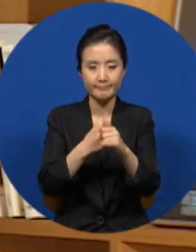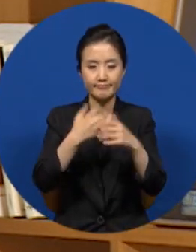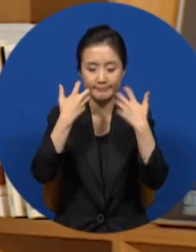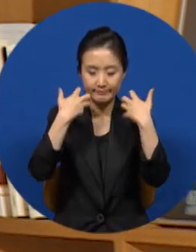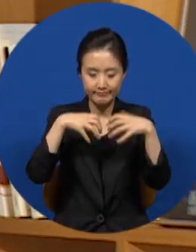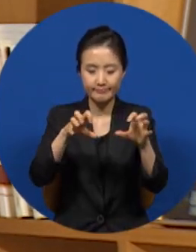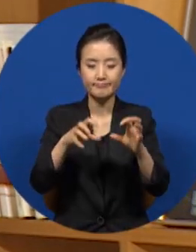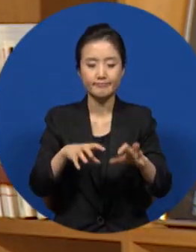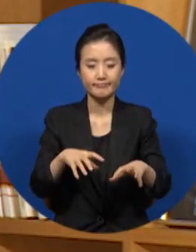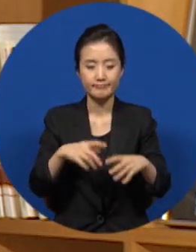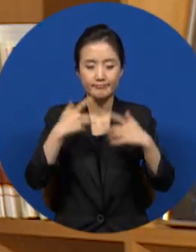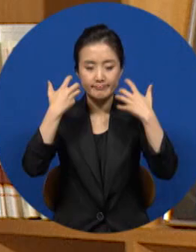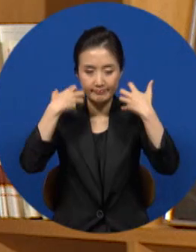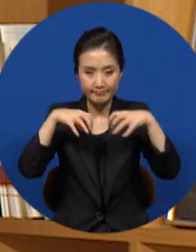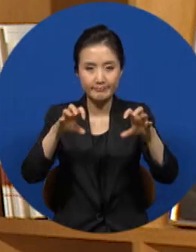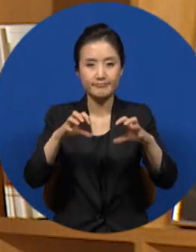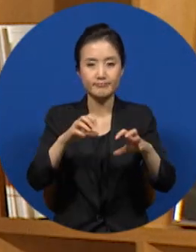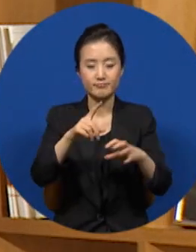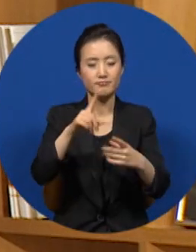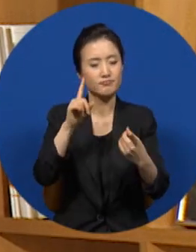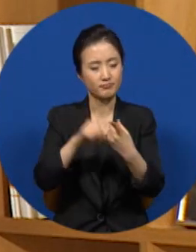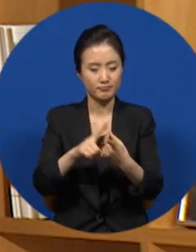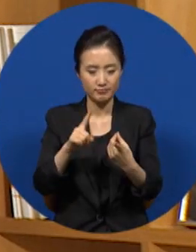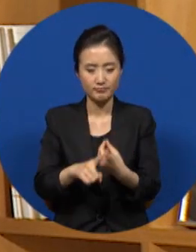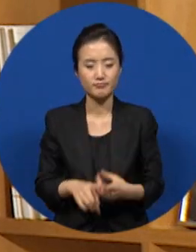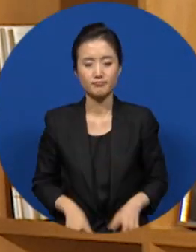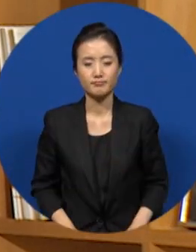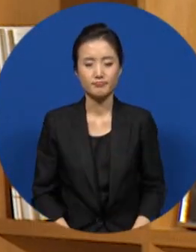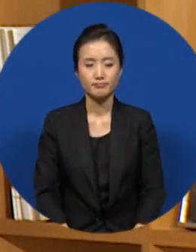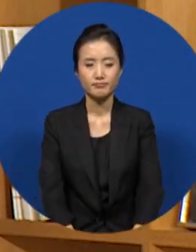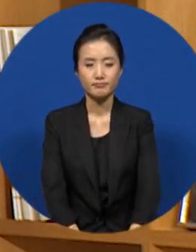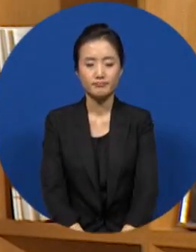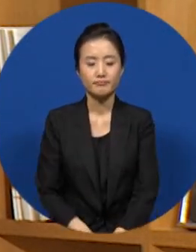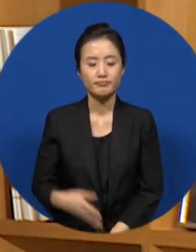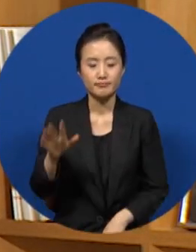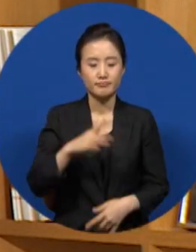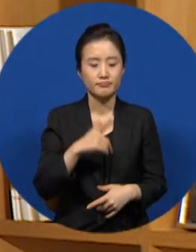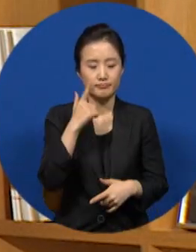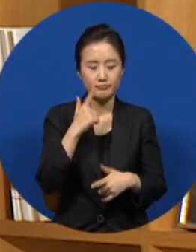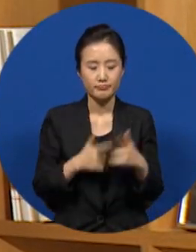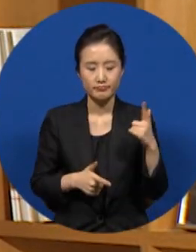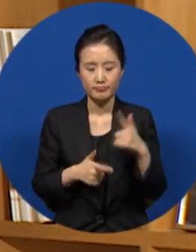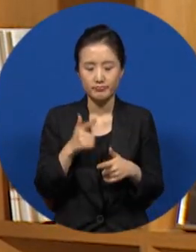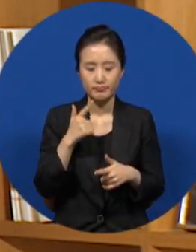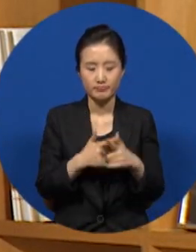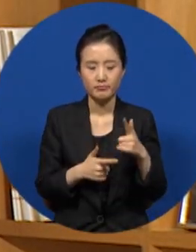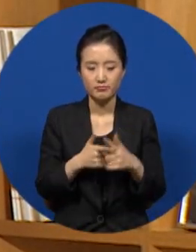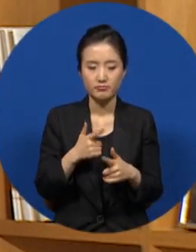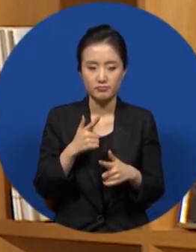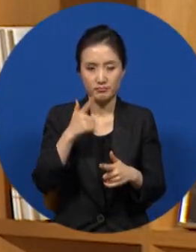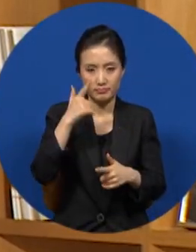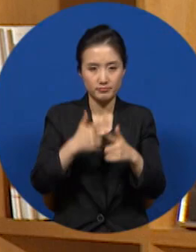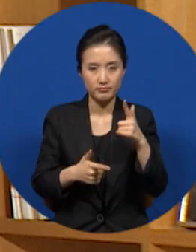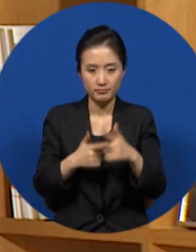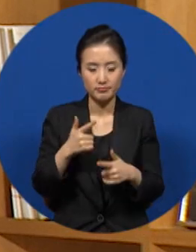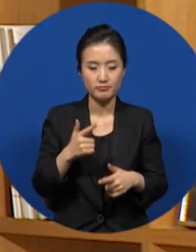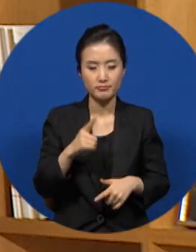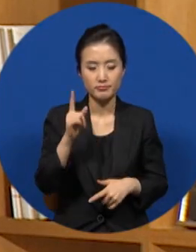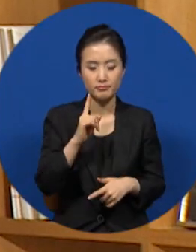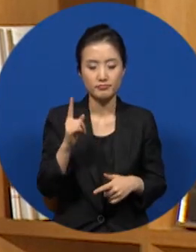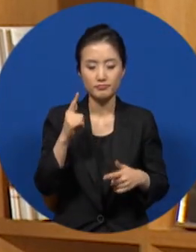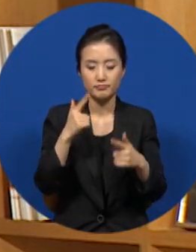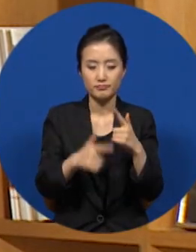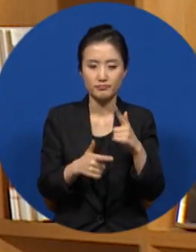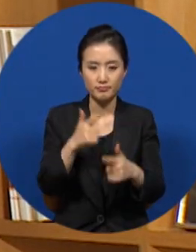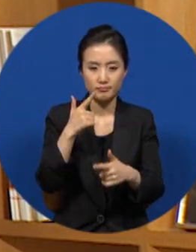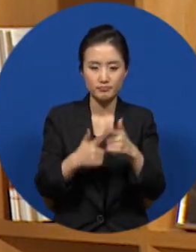그렇게 태어났다 이거죠. 아니 극하는 관계는 나무는 땅에 뿌리를 내리고 땅에 양기를 빨아먹습니다. 뭐 땅의 입장에